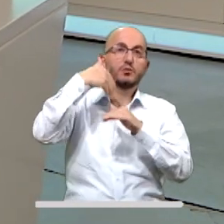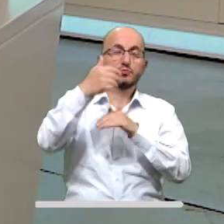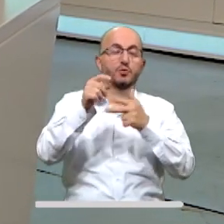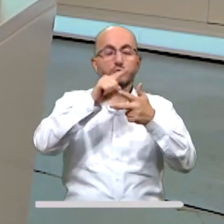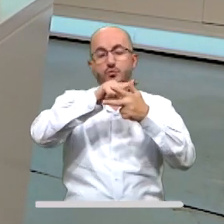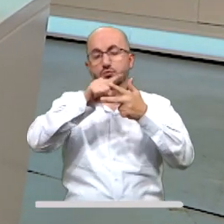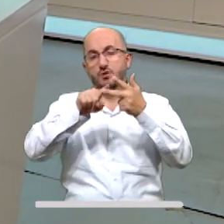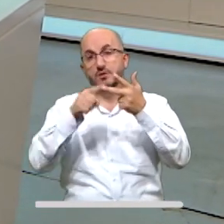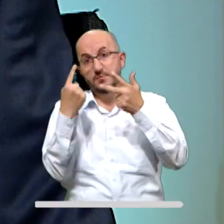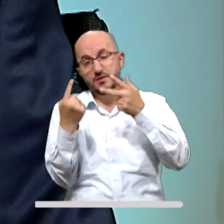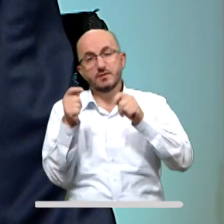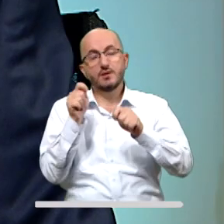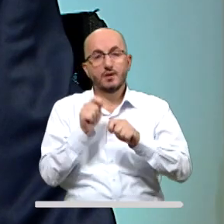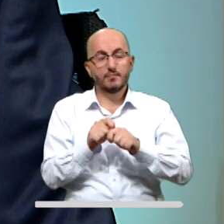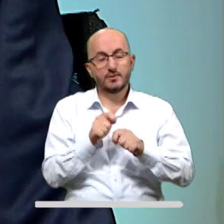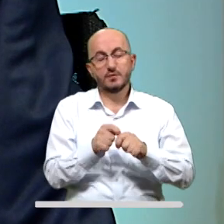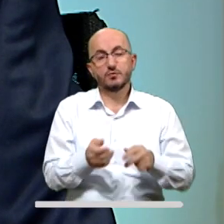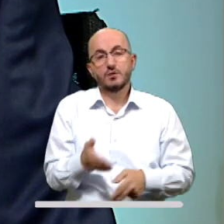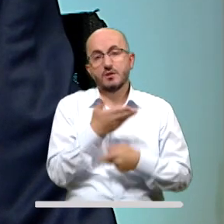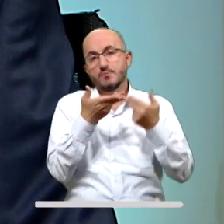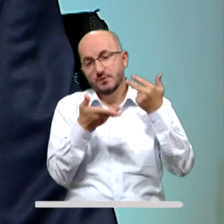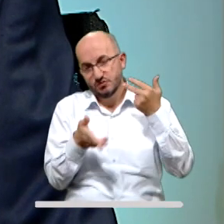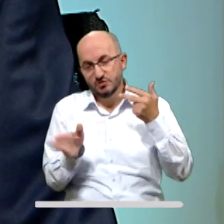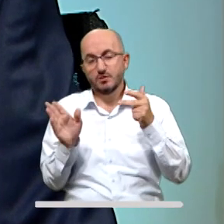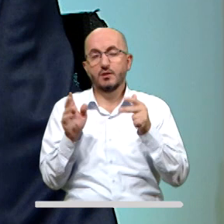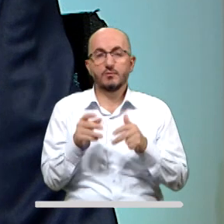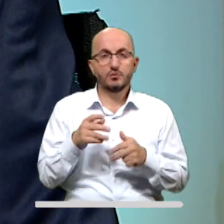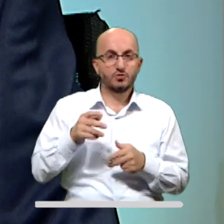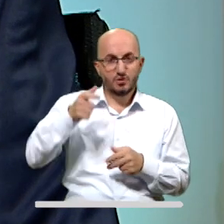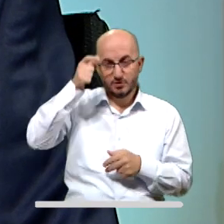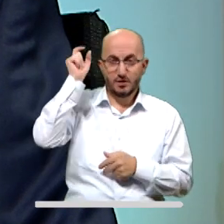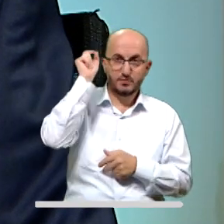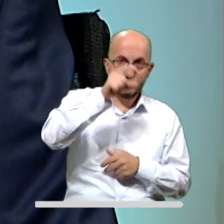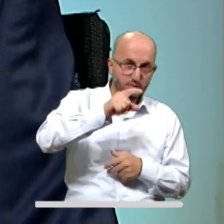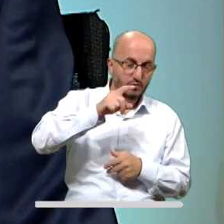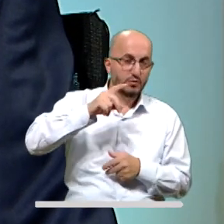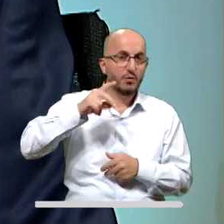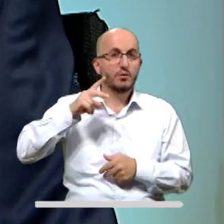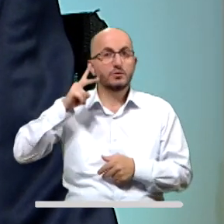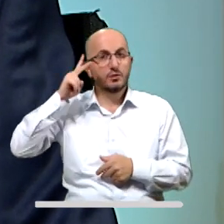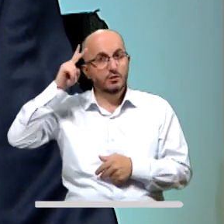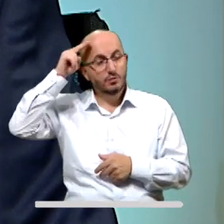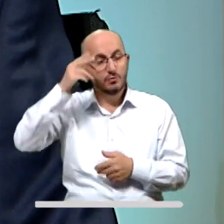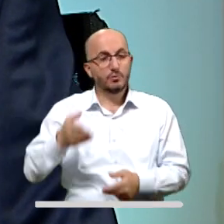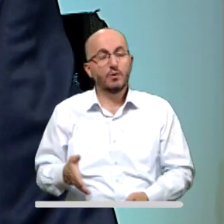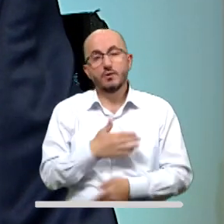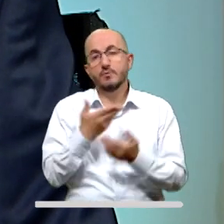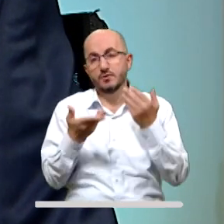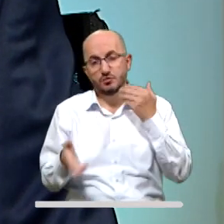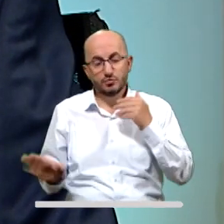taş, baş tıraş, şeytan taşlıyor. Arkasından tıraş oluyor, ihramdan çıkıyor. Bundan